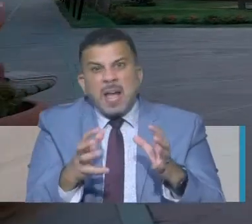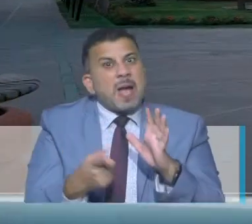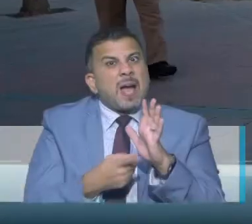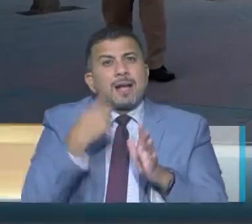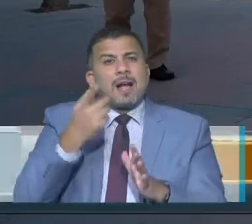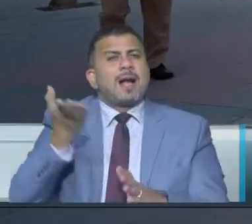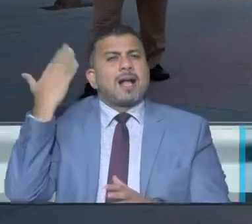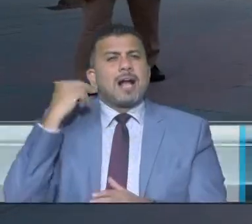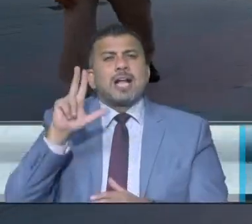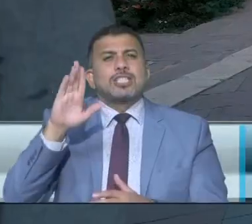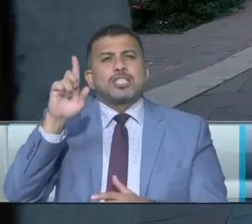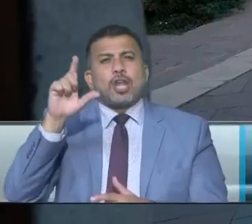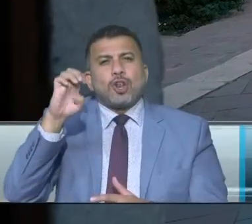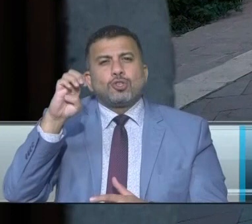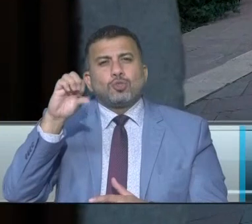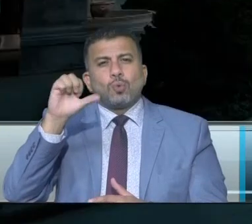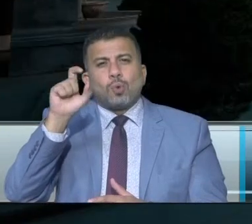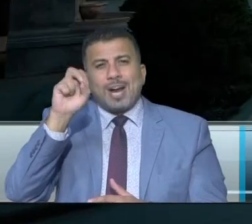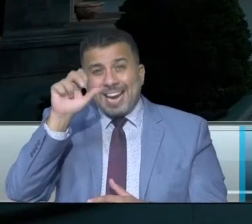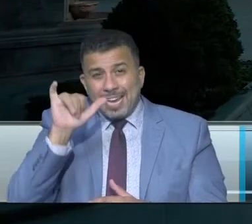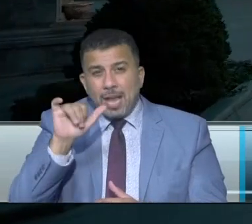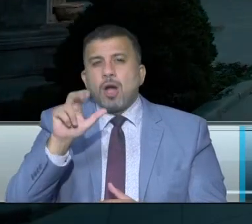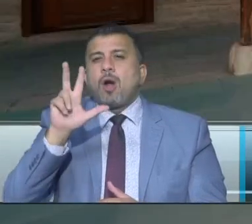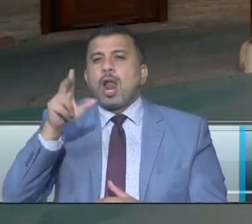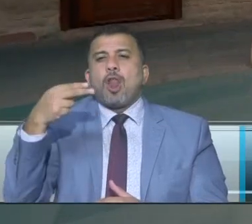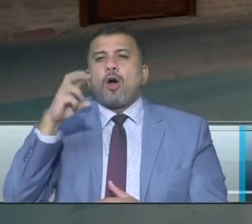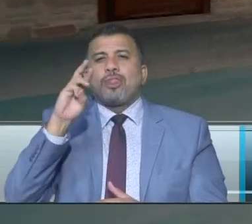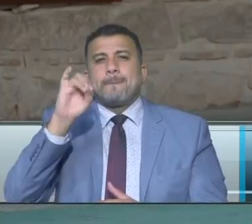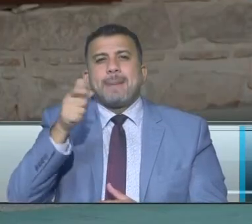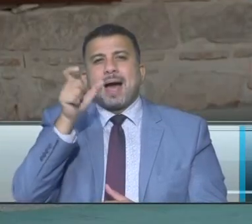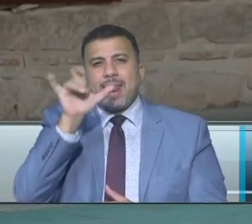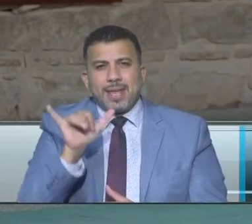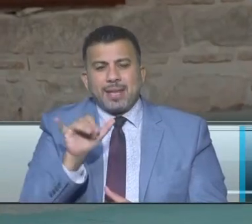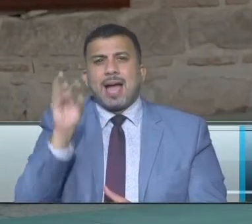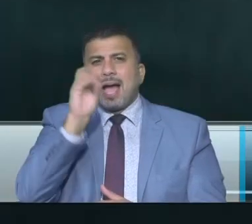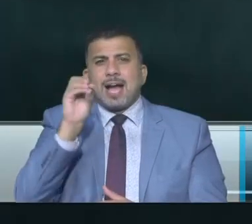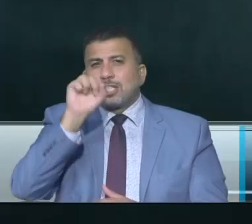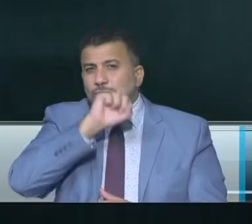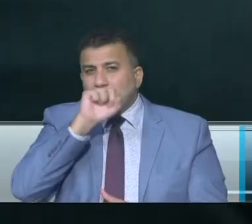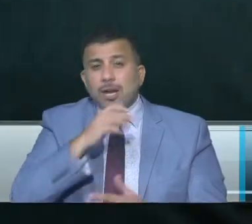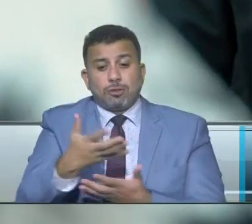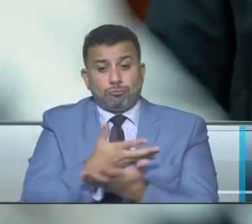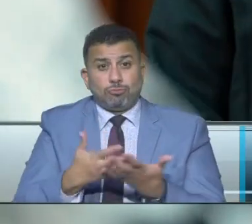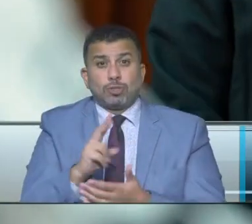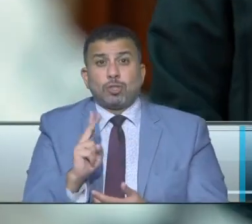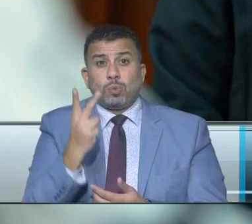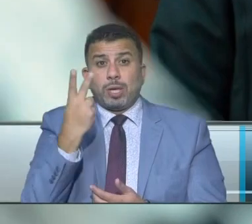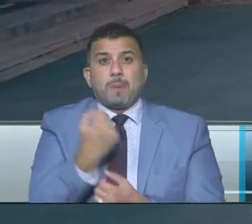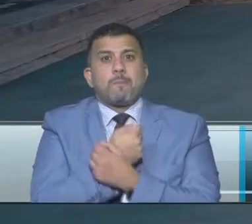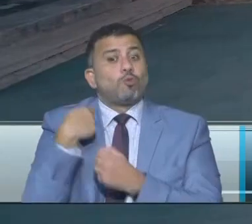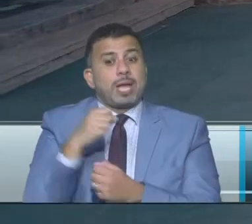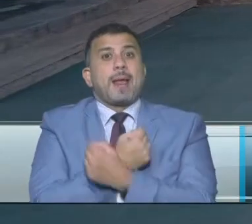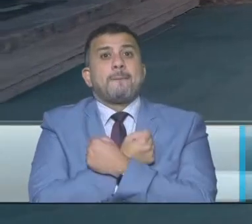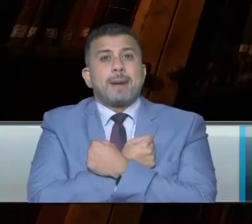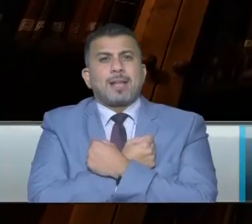من العهدين السلجوقي والعثمانيه وبحثت رئيسه هيئه الشرقه للاستثمار والتطوير مع مدير